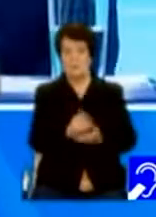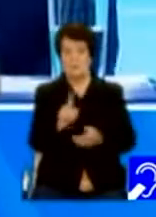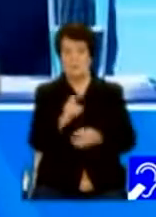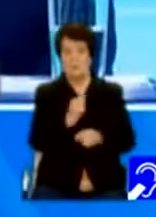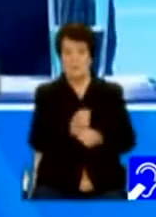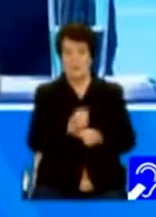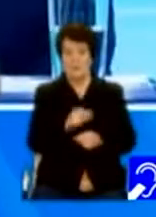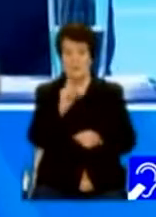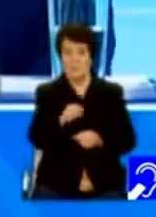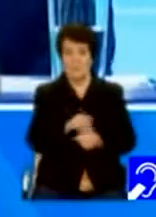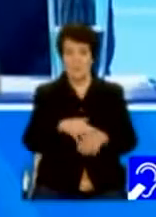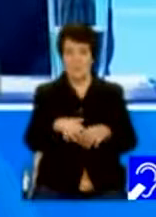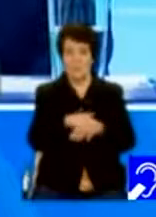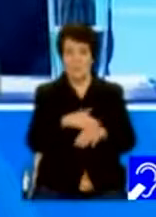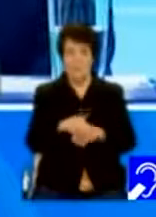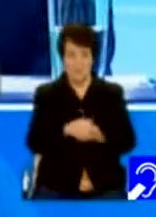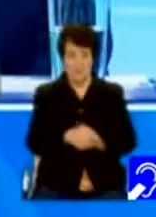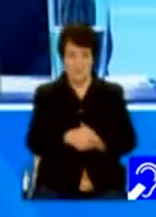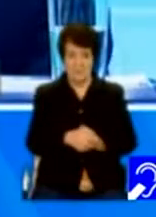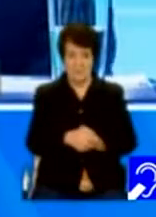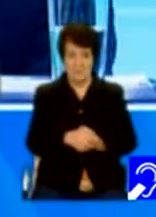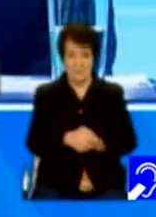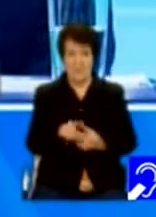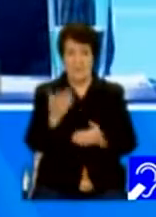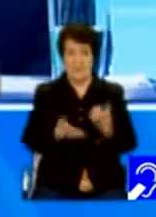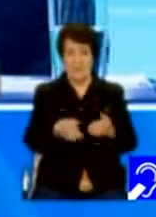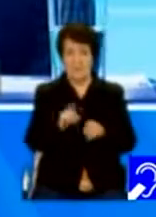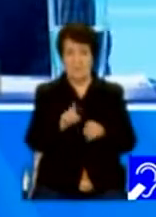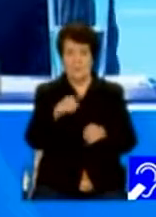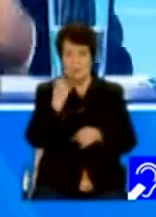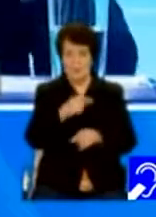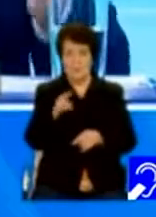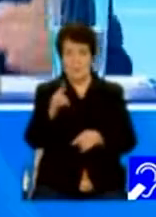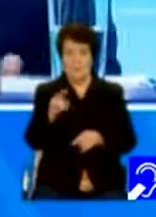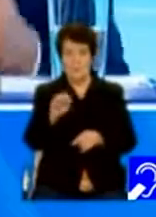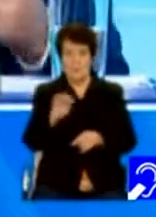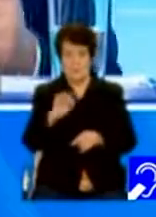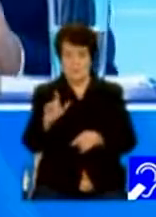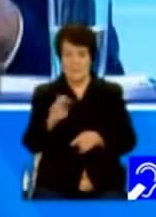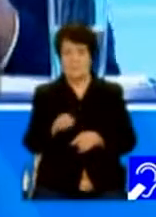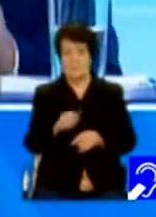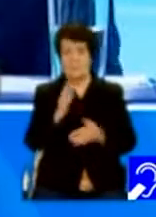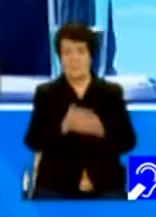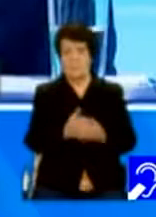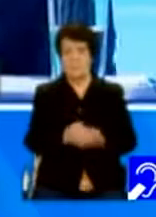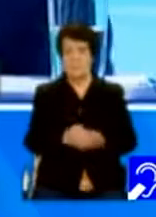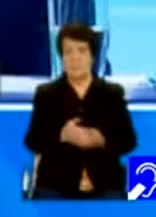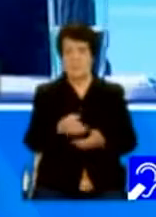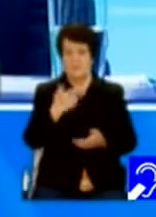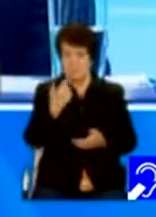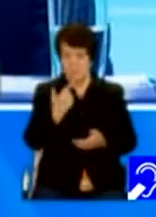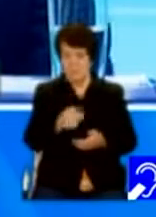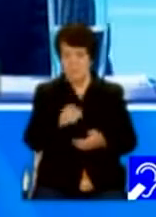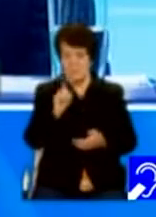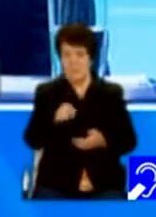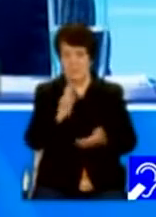pentru populația de la țară? Dacă tot spuneți populism, dacă tot așa spuneți populism, suntem în sat, spuneți, vă rog, ce aveți